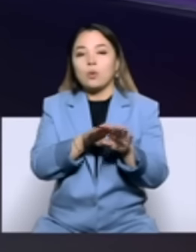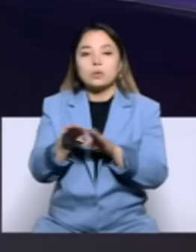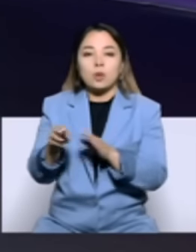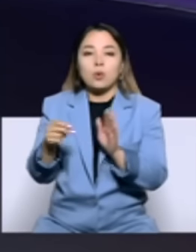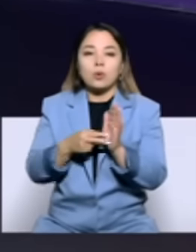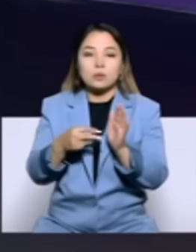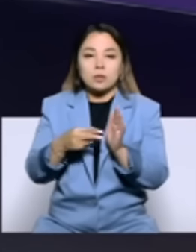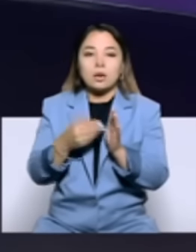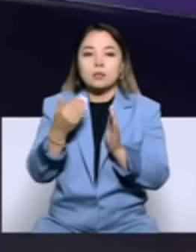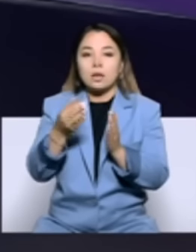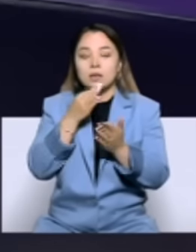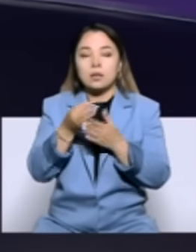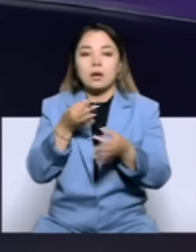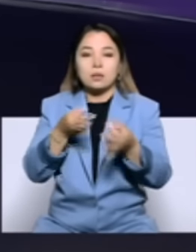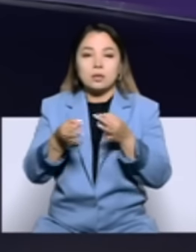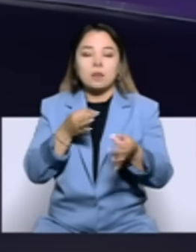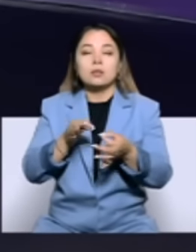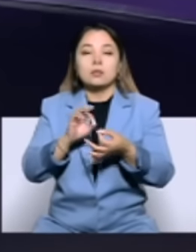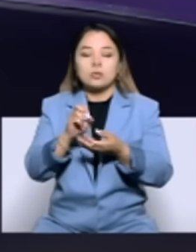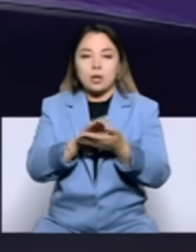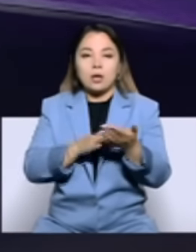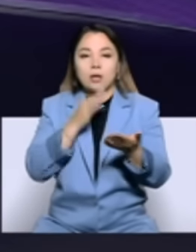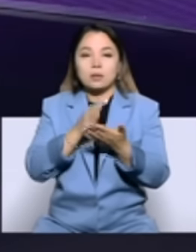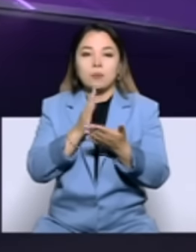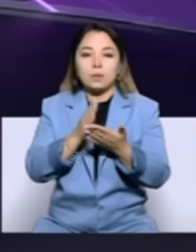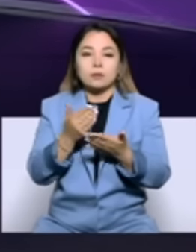ортақ құндылықтар жайлы әңгімемен жалғады.